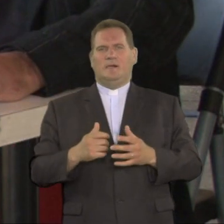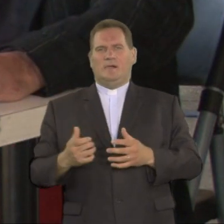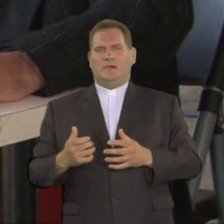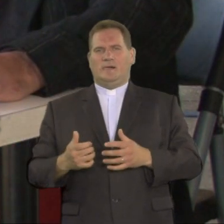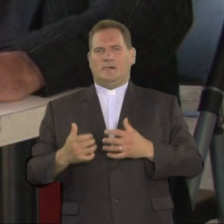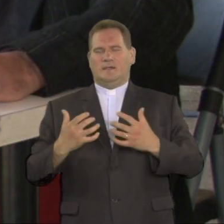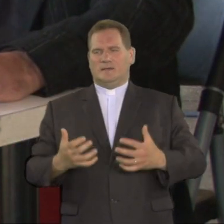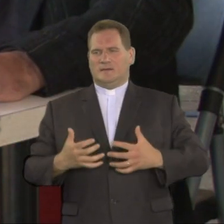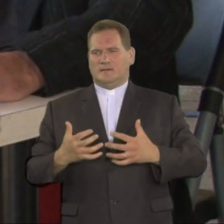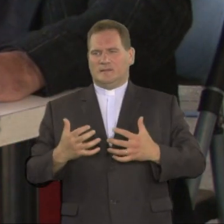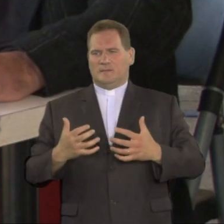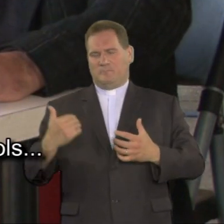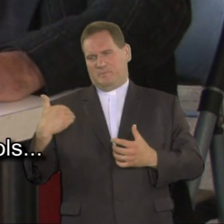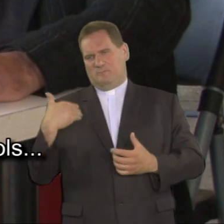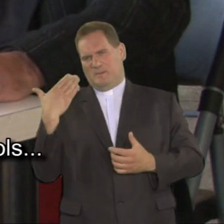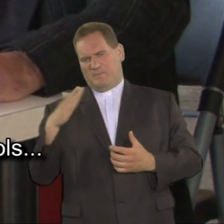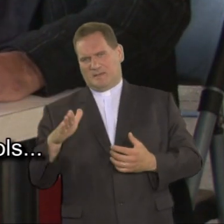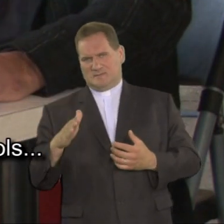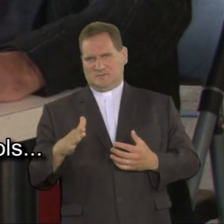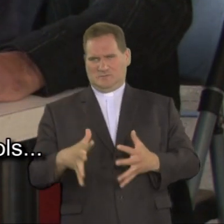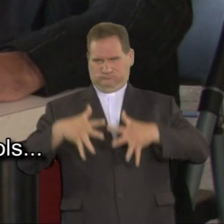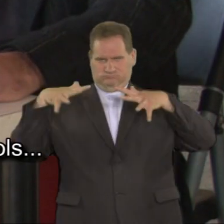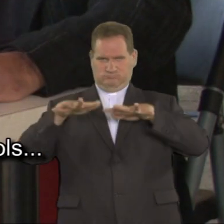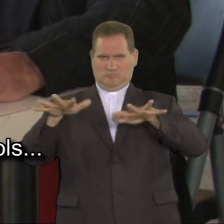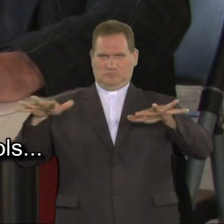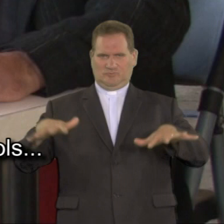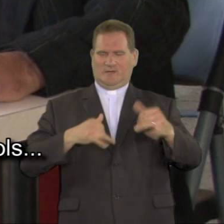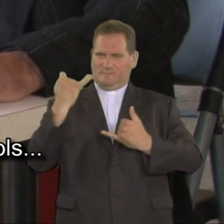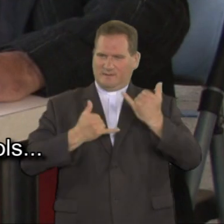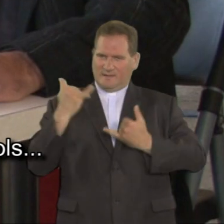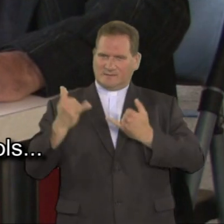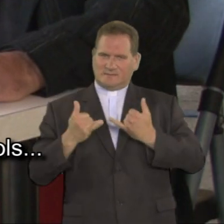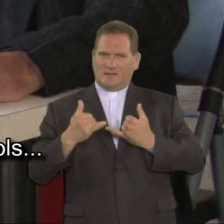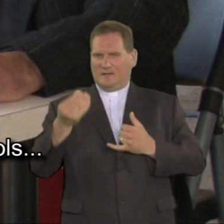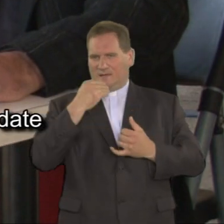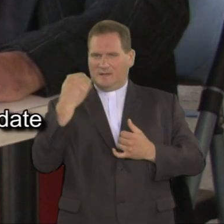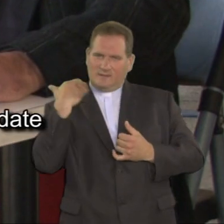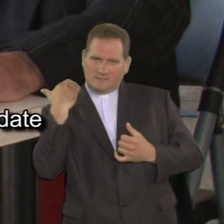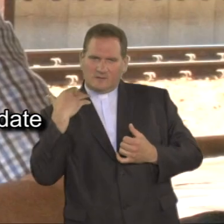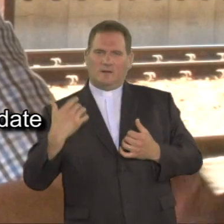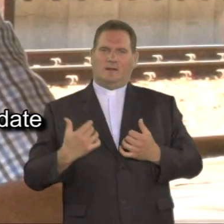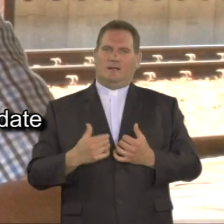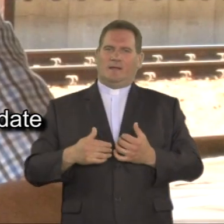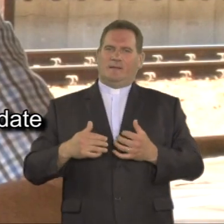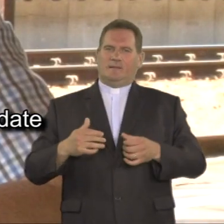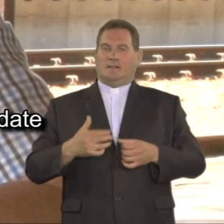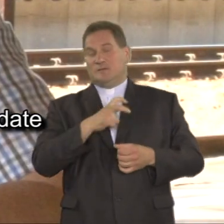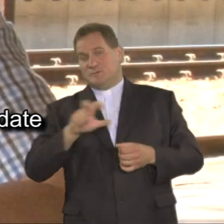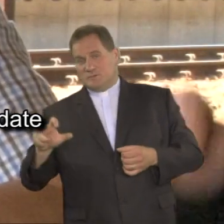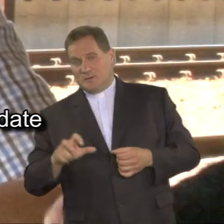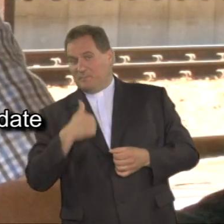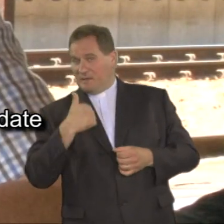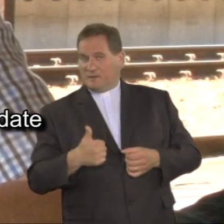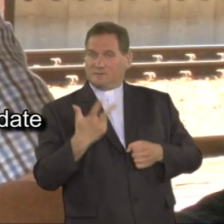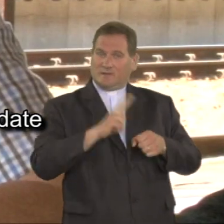Była impreza huczna, bo i orkiestra, i śpiewacy. Przekąski, alkohole i tak. Bo teraz, proszę Państwa, czy pierwsza data to jest przyjazd namiestnika,